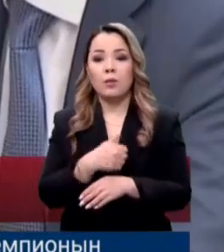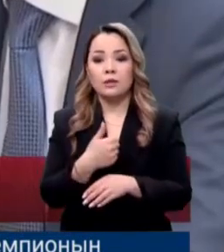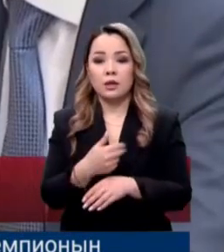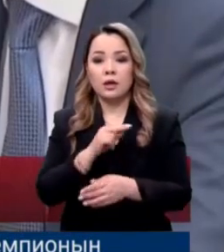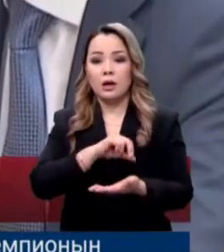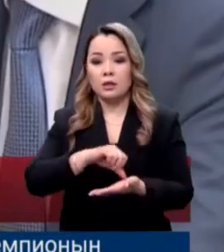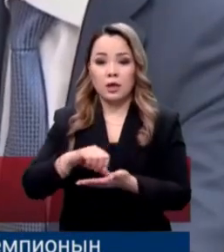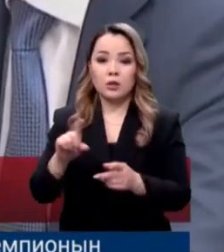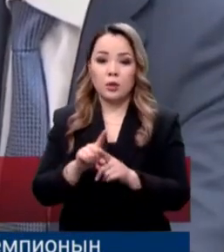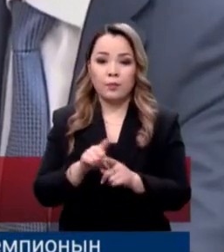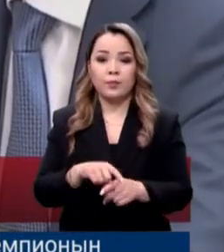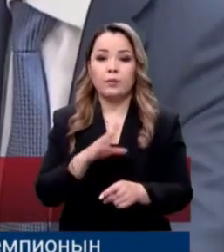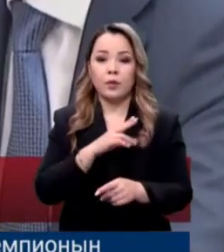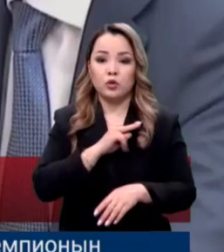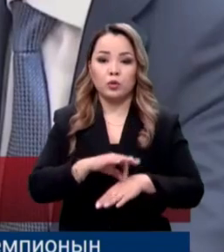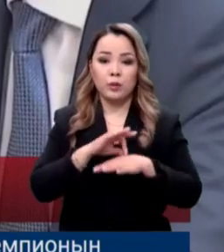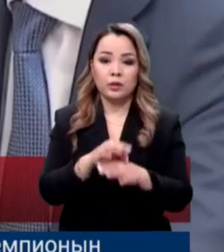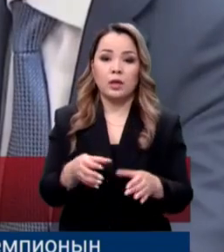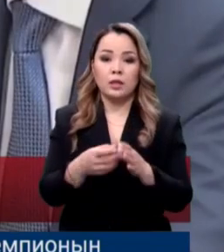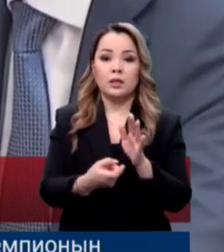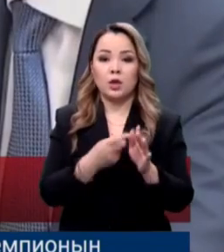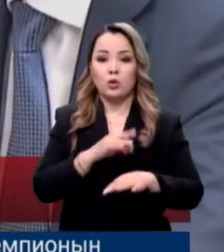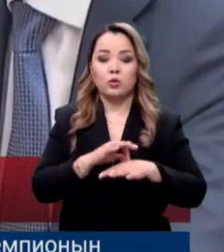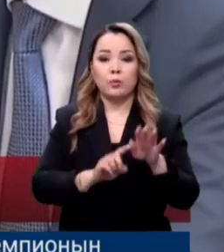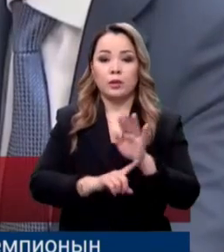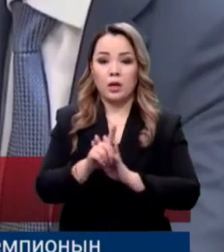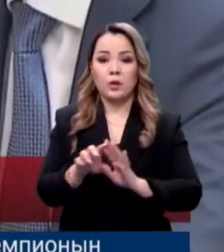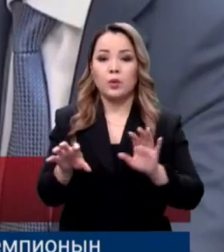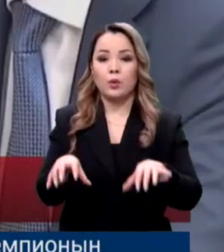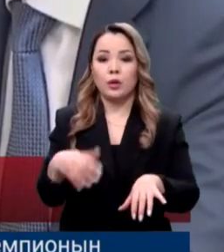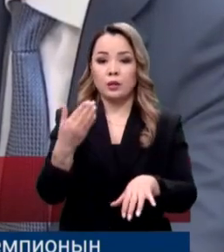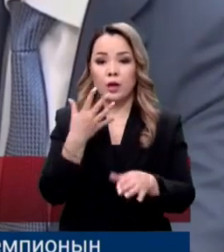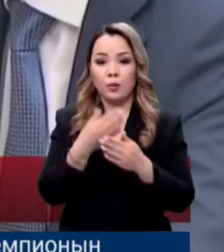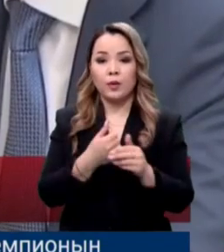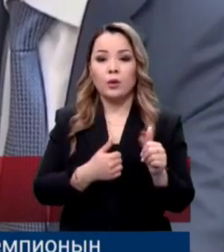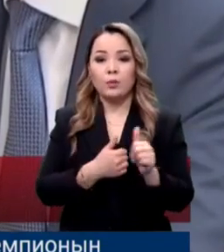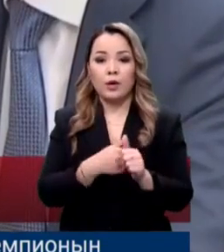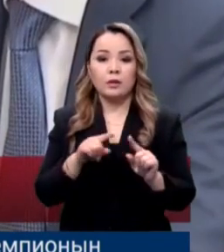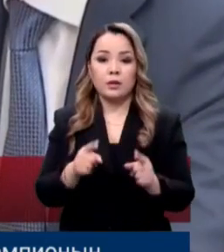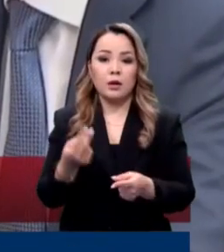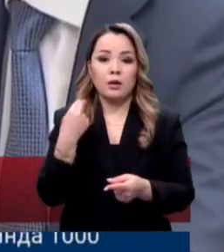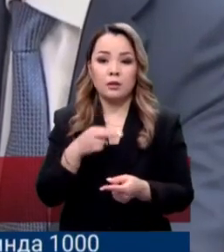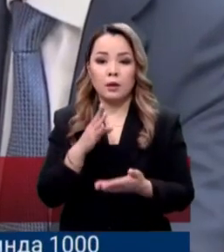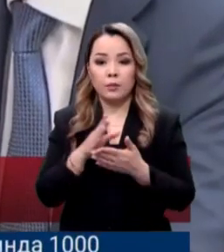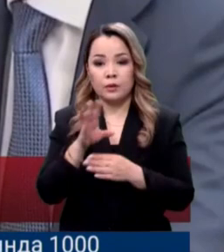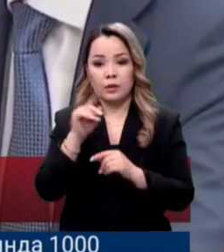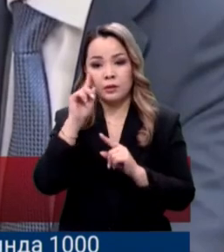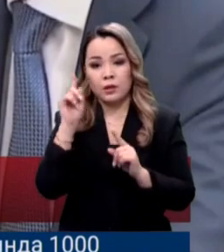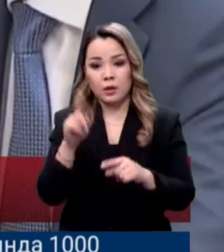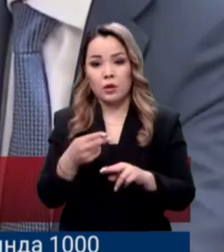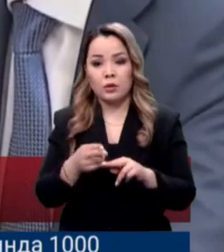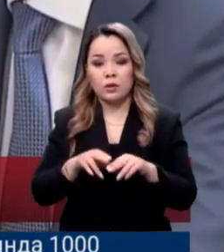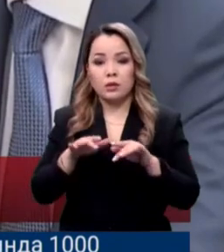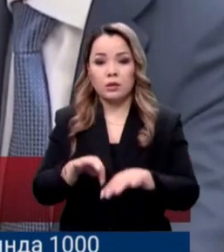қатысты бірнеше істер қозғалып, тергеліп жатыр. Бұрынғы төраға мен оның орынбасарлары қамауда, өздеріңізге белгілі,